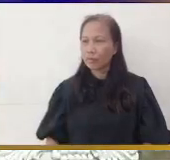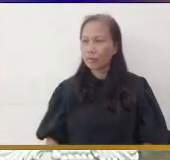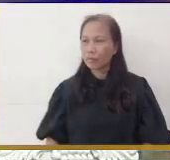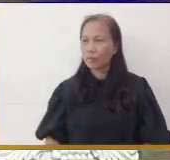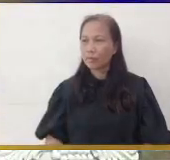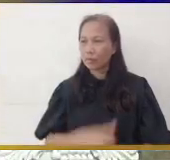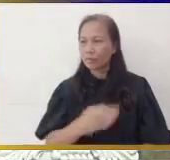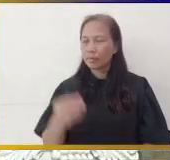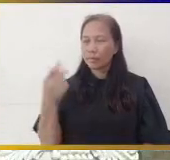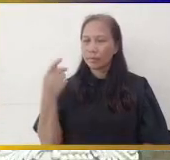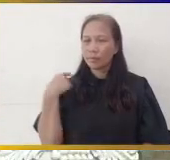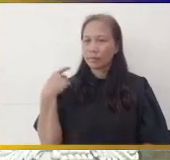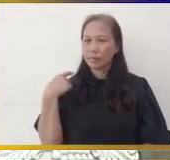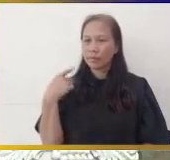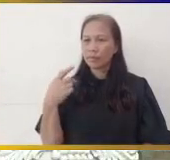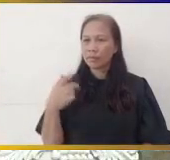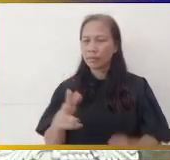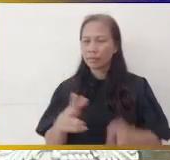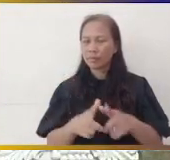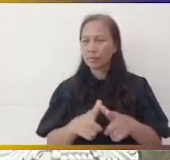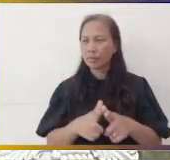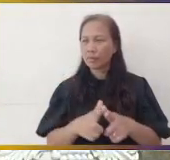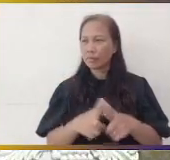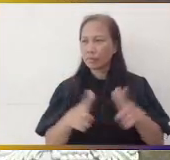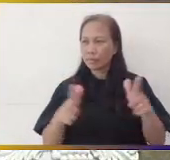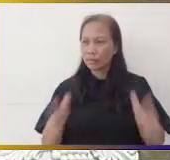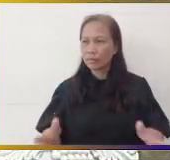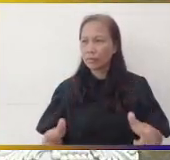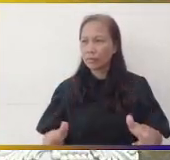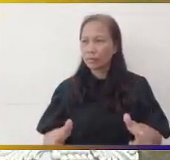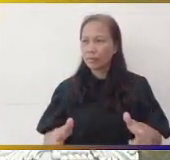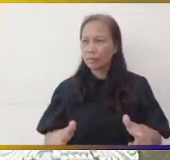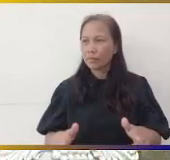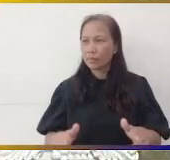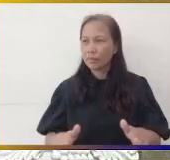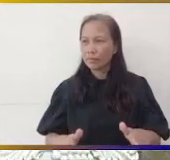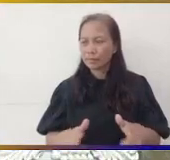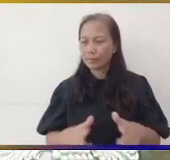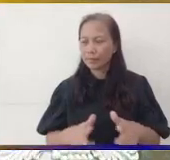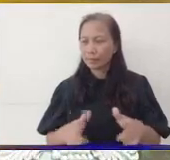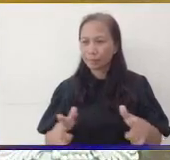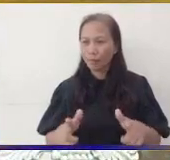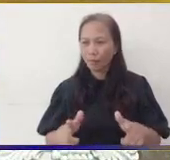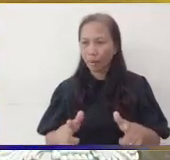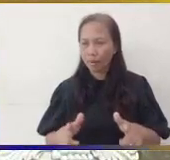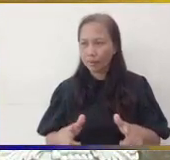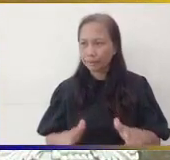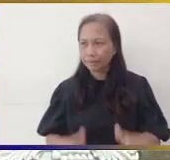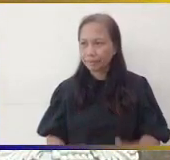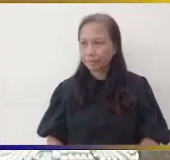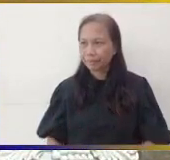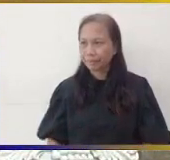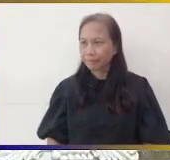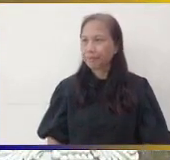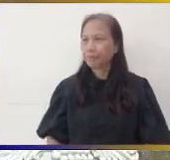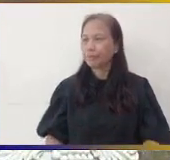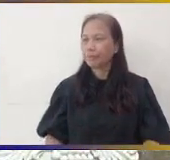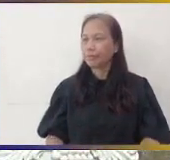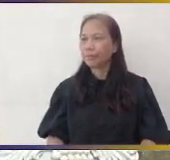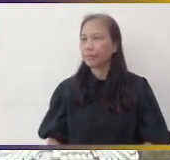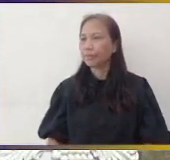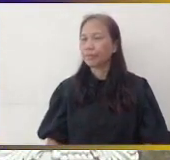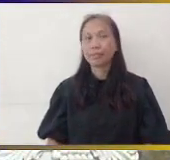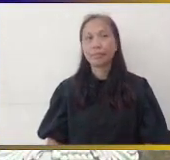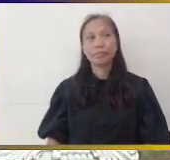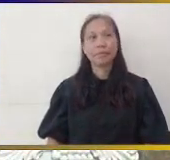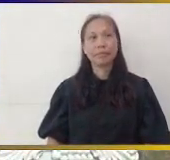naranasan niyang persecution now kaya po po nakilala natin ng ng in a christian world nakilala si John wycliff because